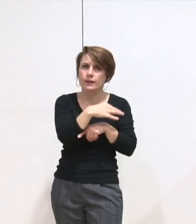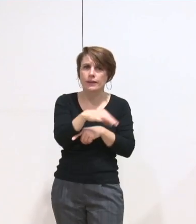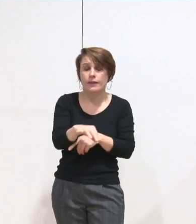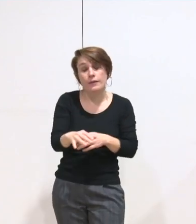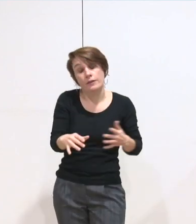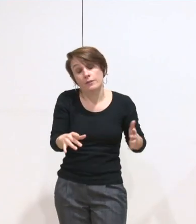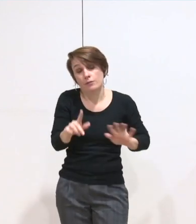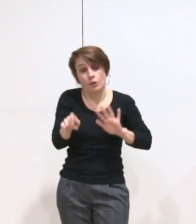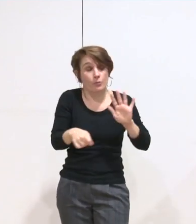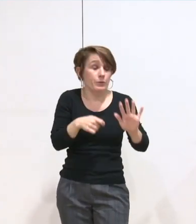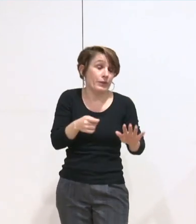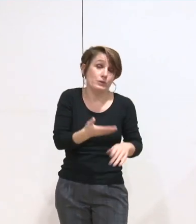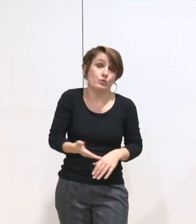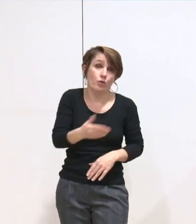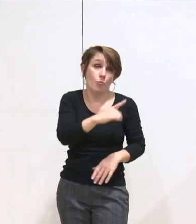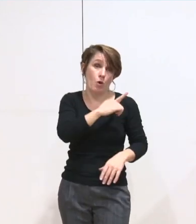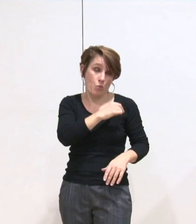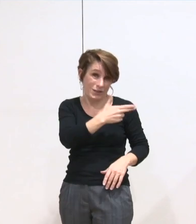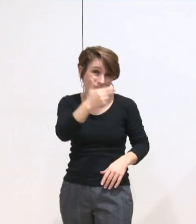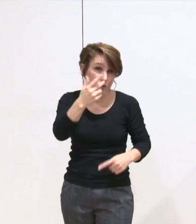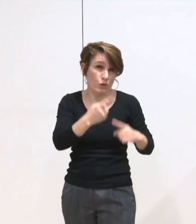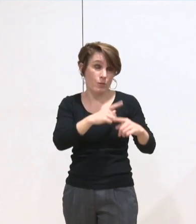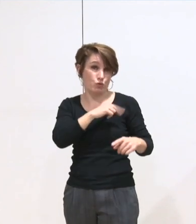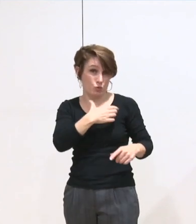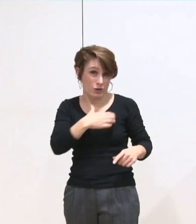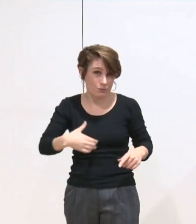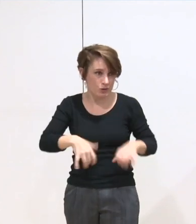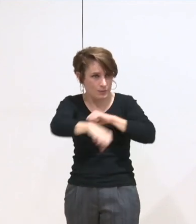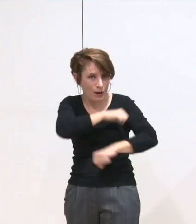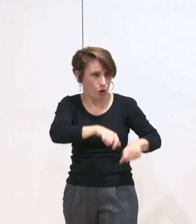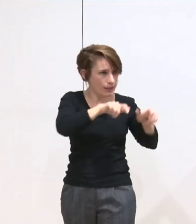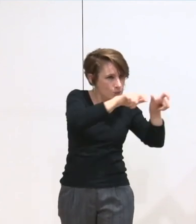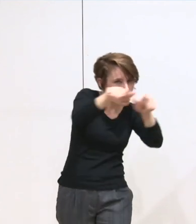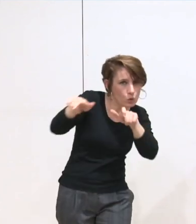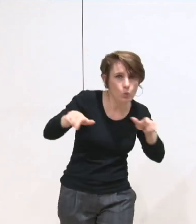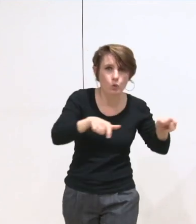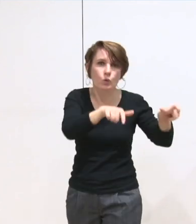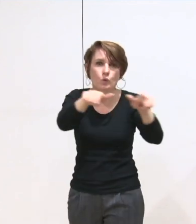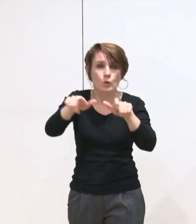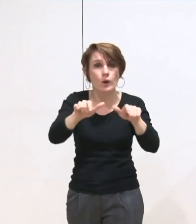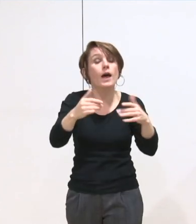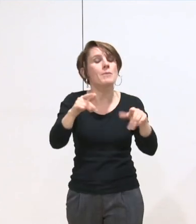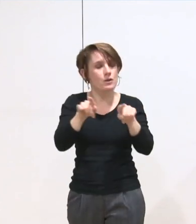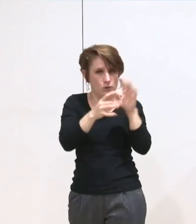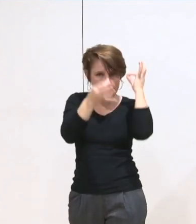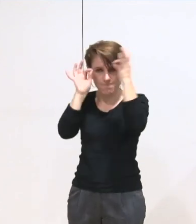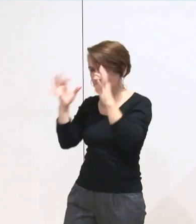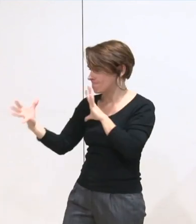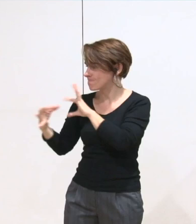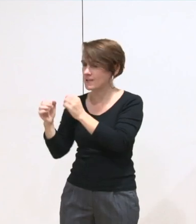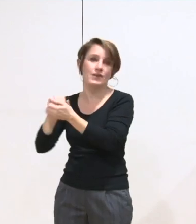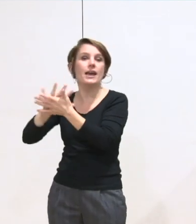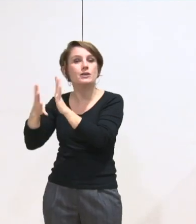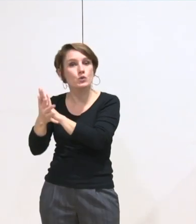de contrôle organisés par la police nationale et la police municipale, nous avons lancé le travail avec les associations auprès des publics